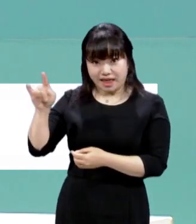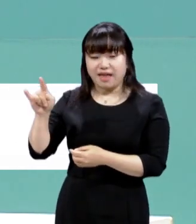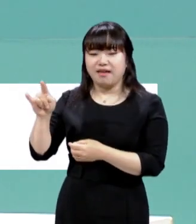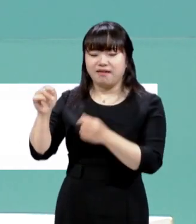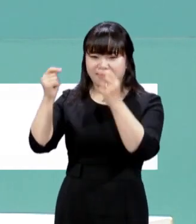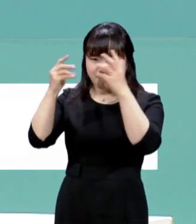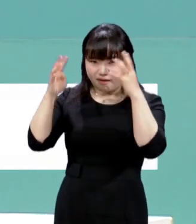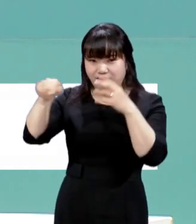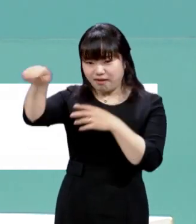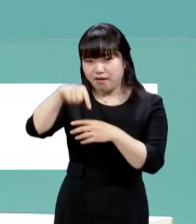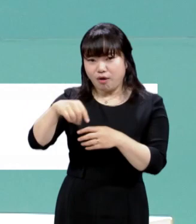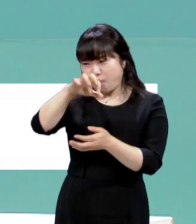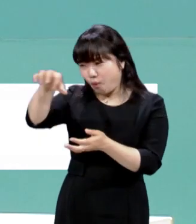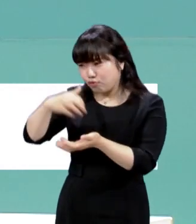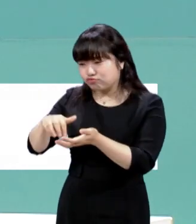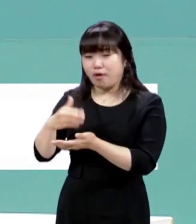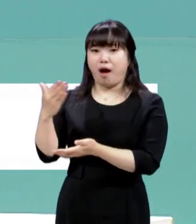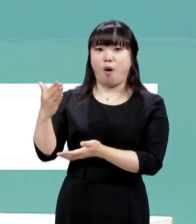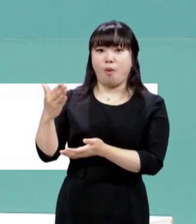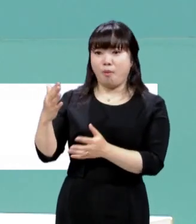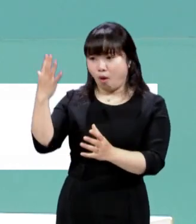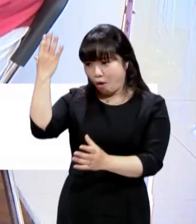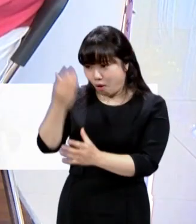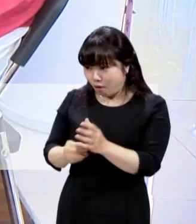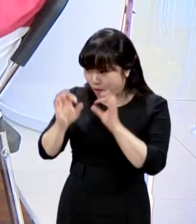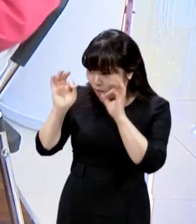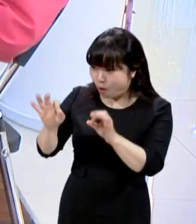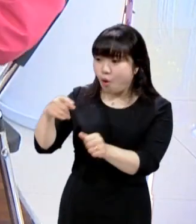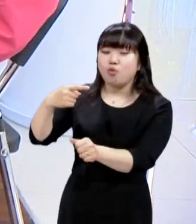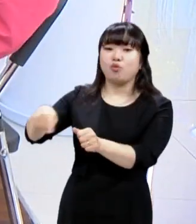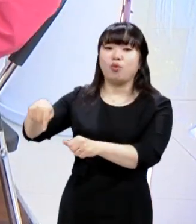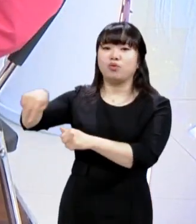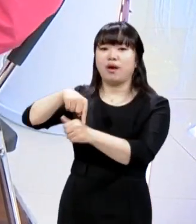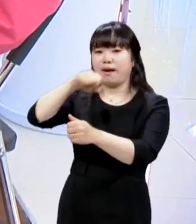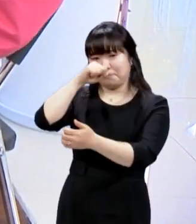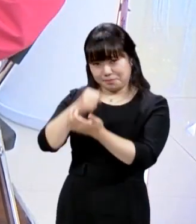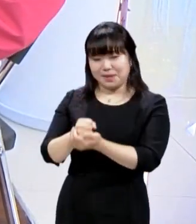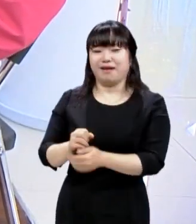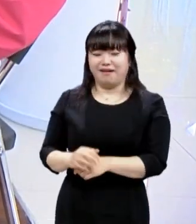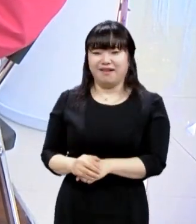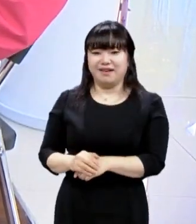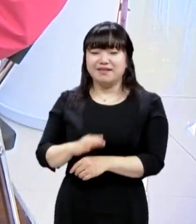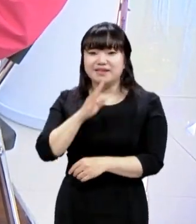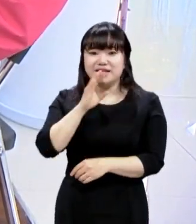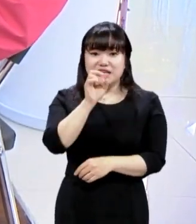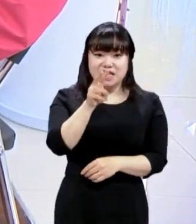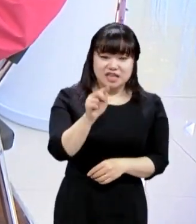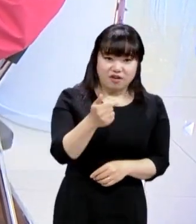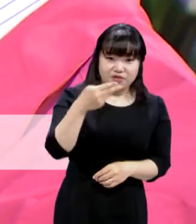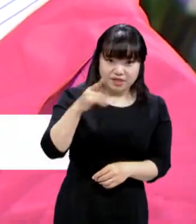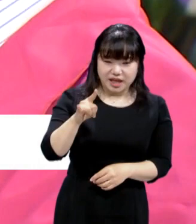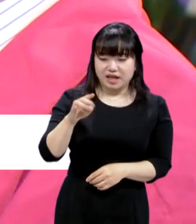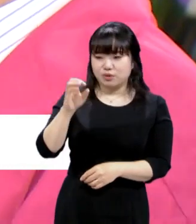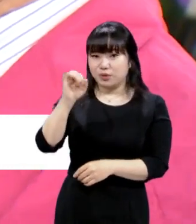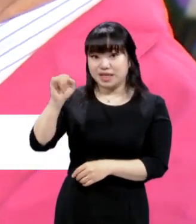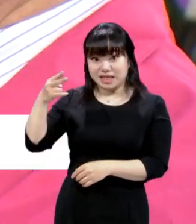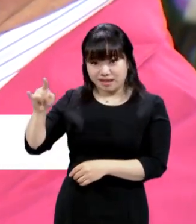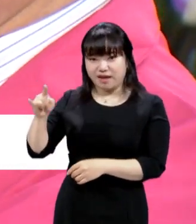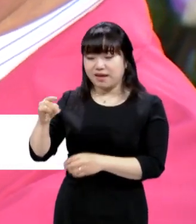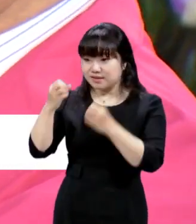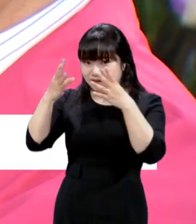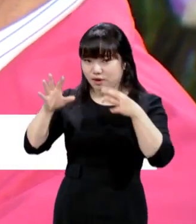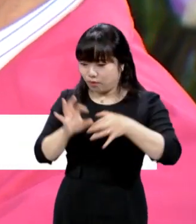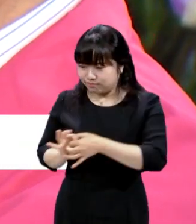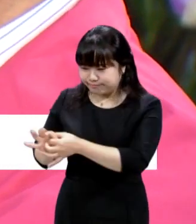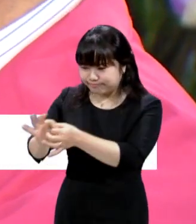9개 대학이 있습니다 그러면 교육도시 입니다 이렇게 이를 위해 이 후보는 연세대와 이화여대 등을 있는 신 대한 노